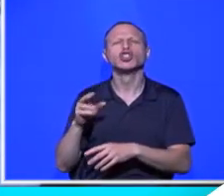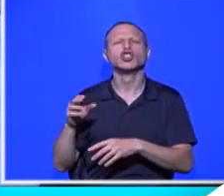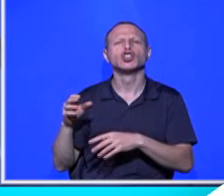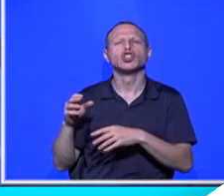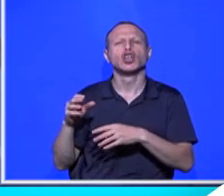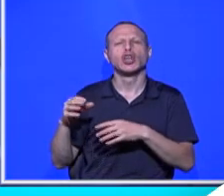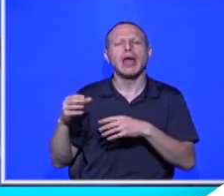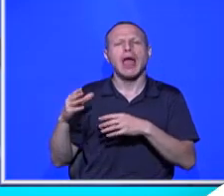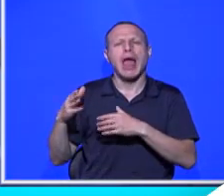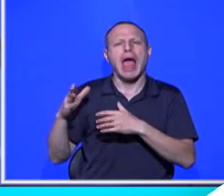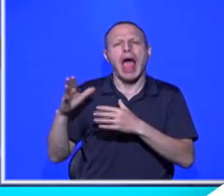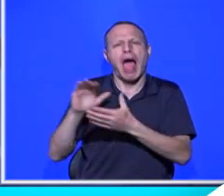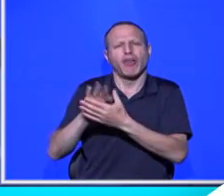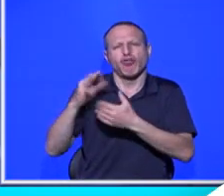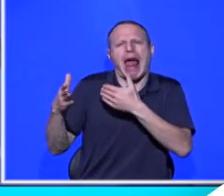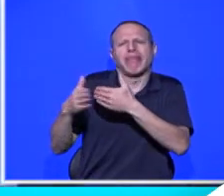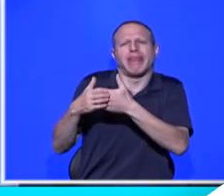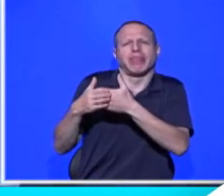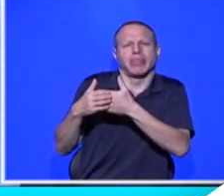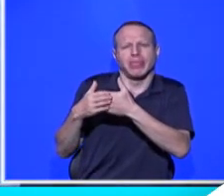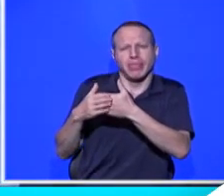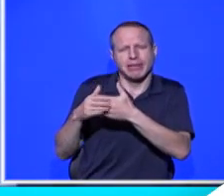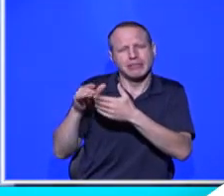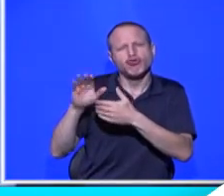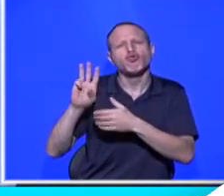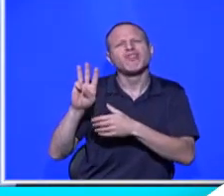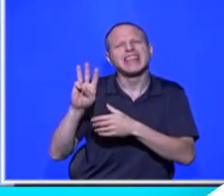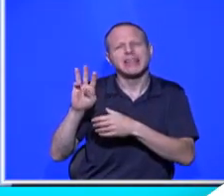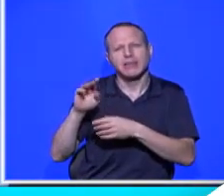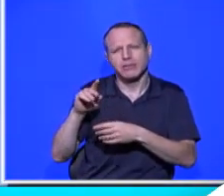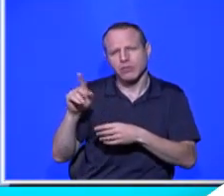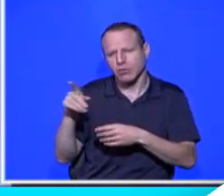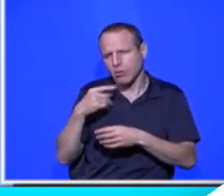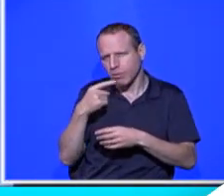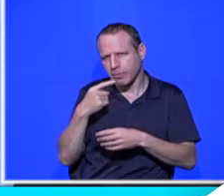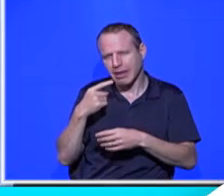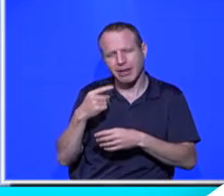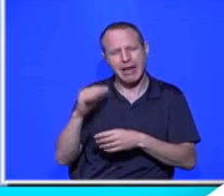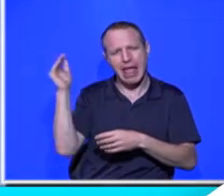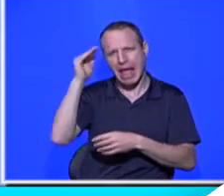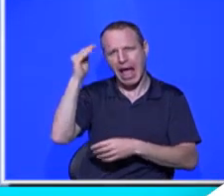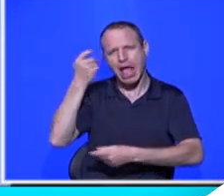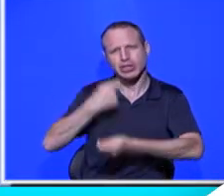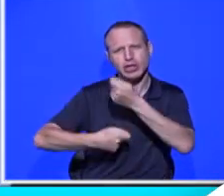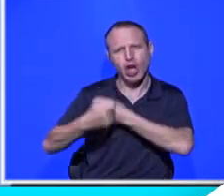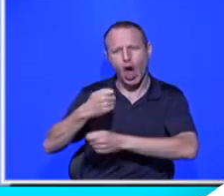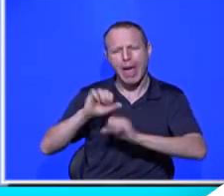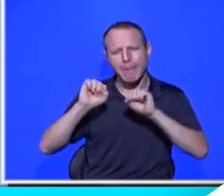שאתמול, אתה יודע, אמר באמת, איך הוא אומר את זה? בני גנץ סוחר בביטחון